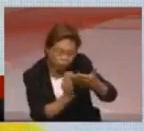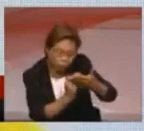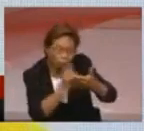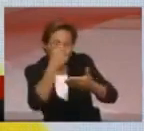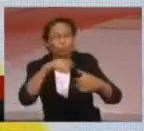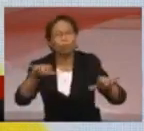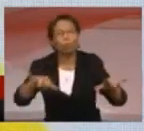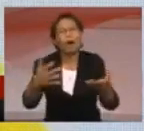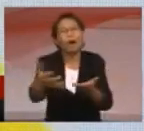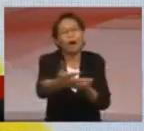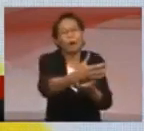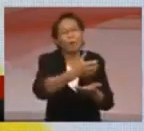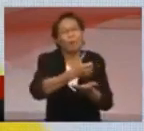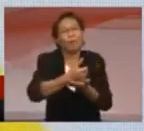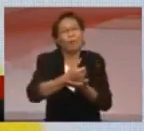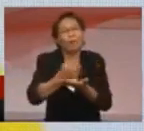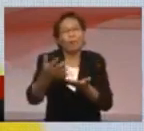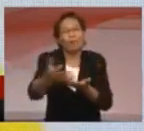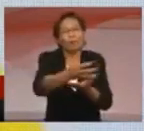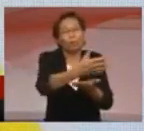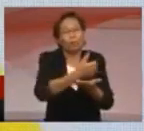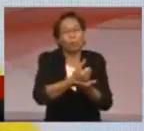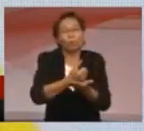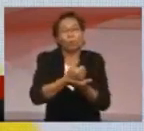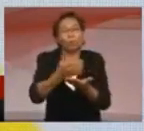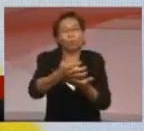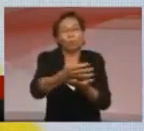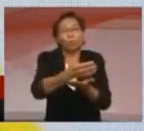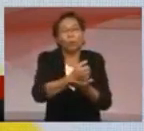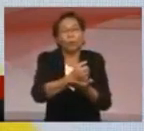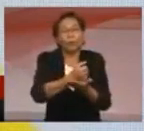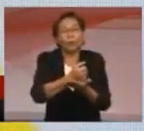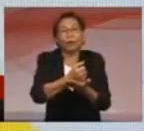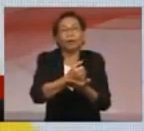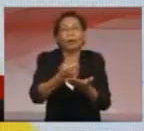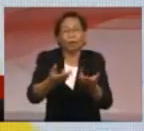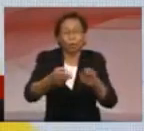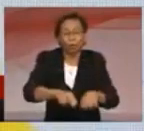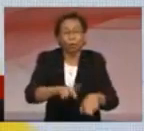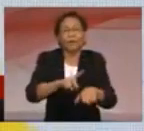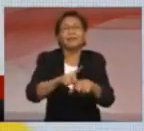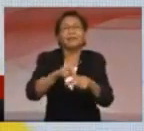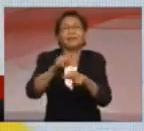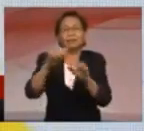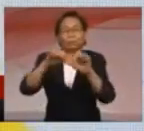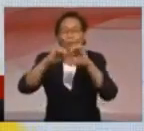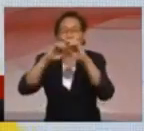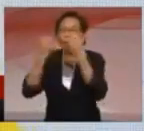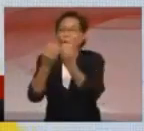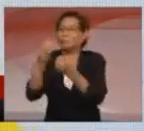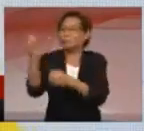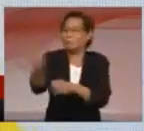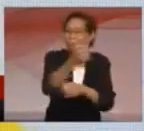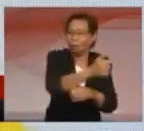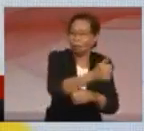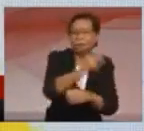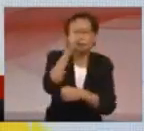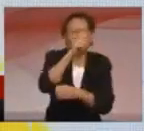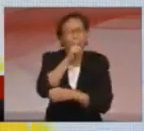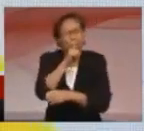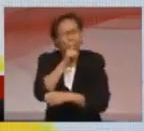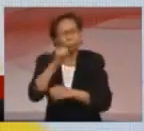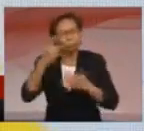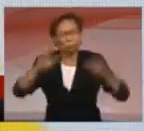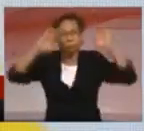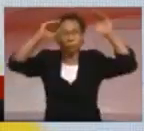melaksanakan perolehan di organisasi masing-masing. Kerajaan sebenarnya memang memberikan perhatian